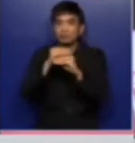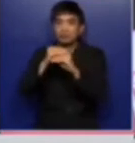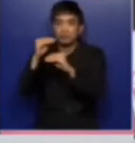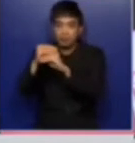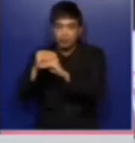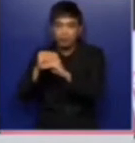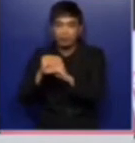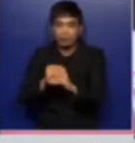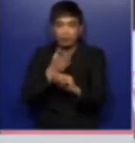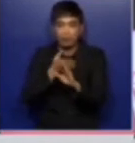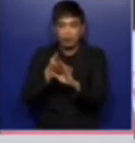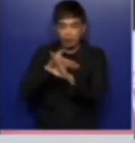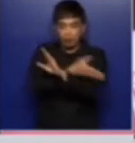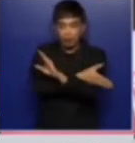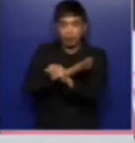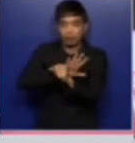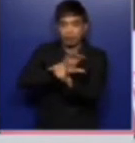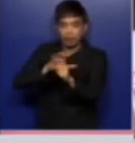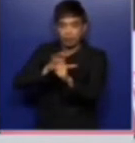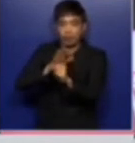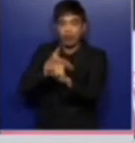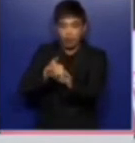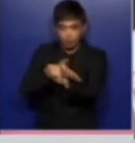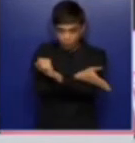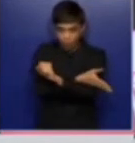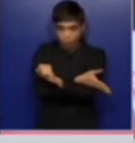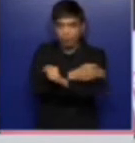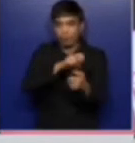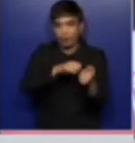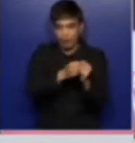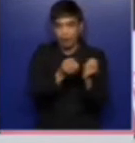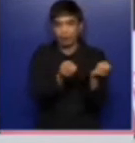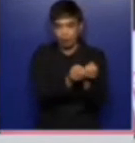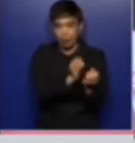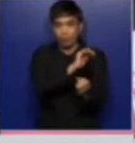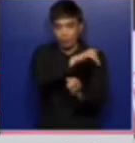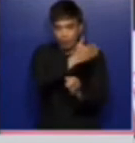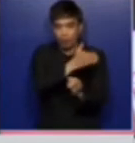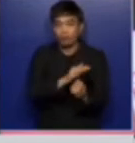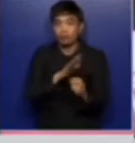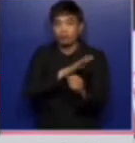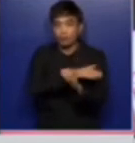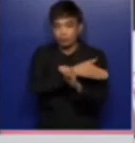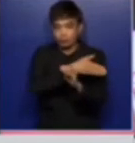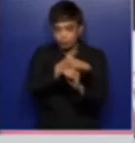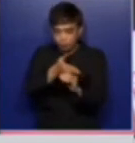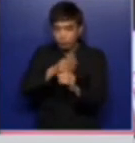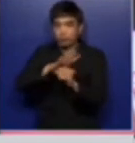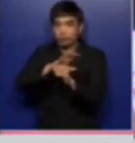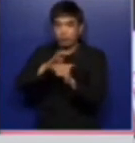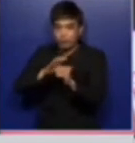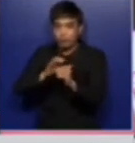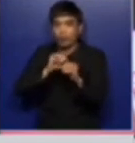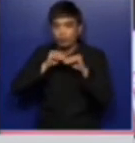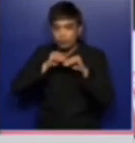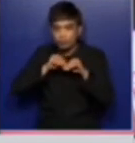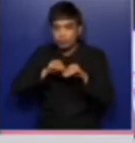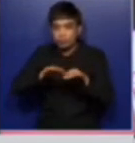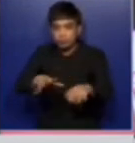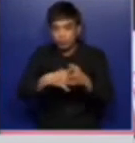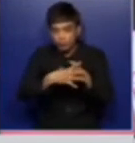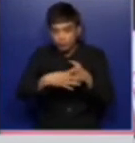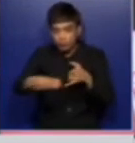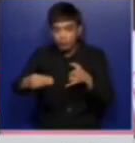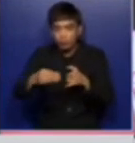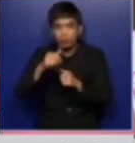กฤตไวรัสโควิดหลังไวรัสโควิดระบาดล่าสุดเมื่อ 2-3 วันที่ผ่านม